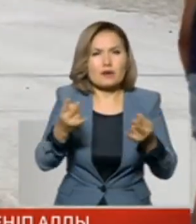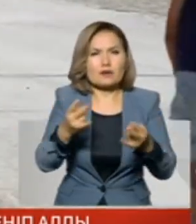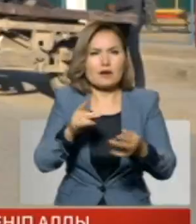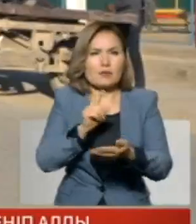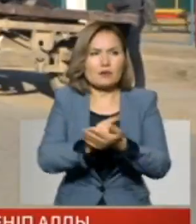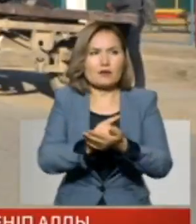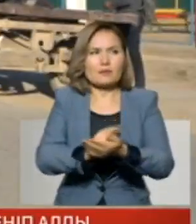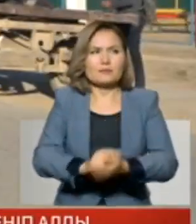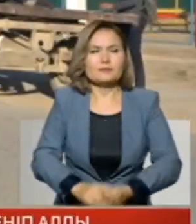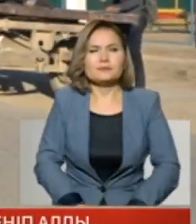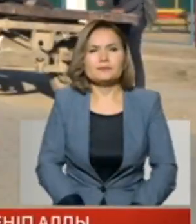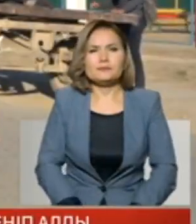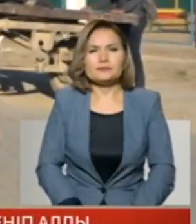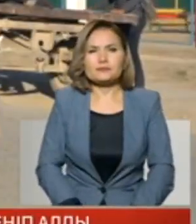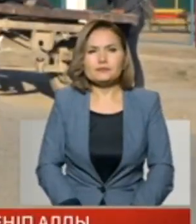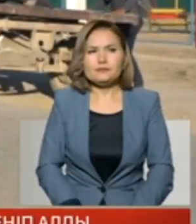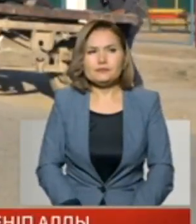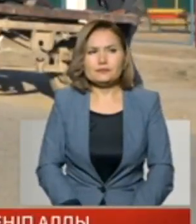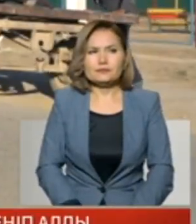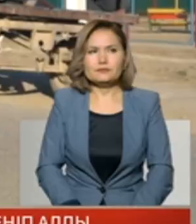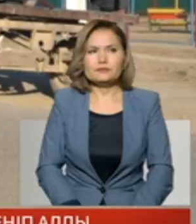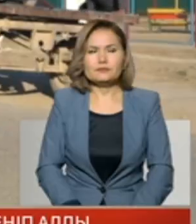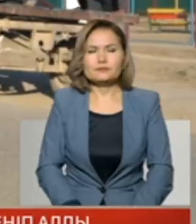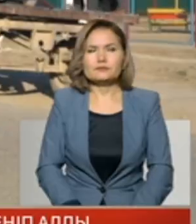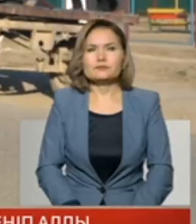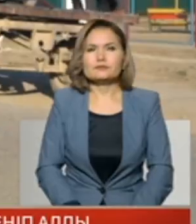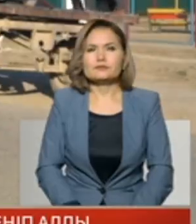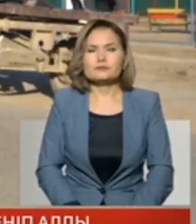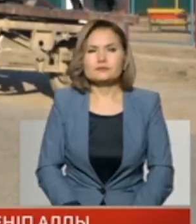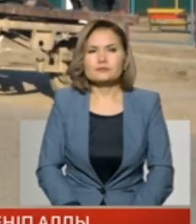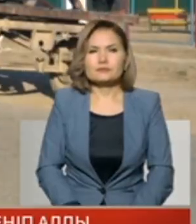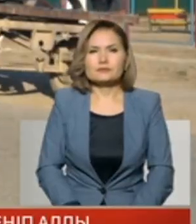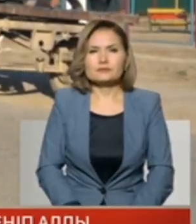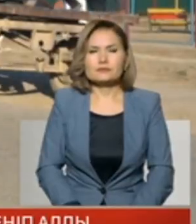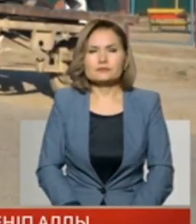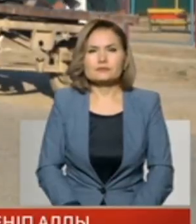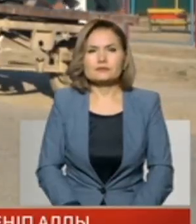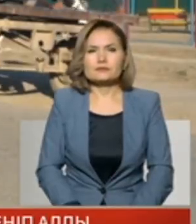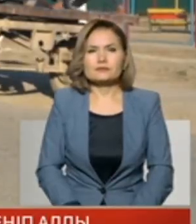керек. Әділбек Серікұлы, Нұрлыбек Нұрмахан, Қазақстан ұлттық телеарнасы, Қызылорда.